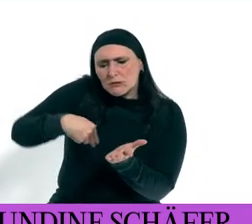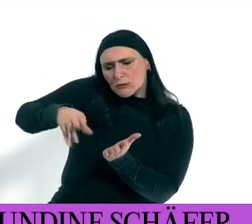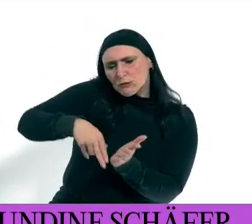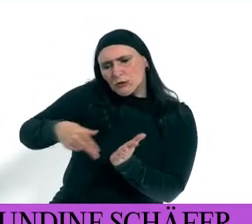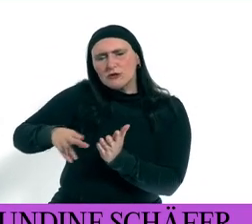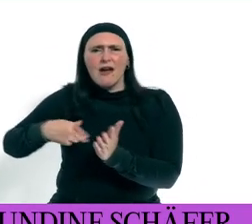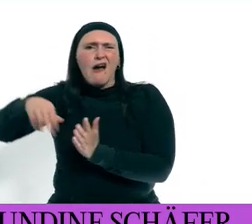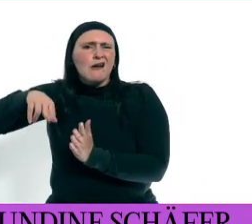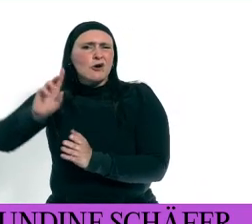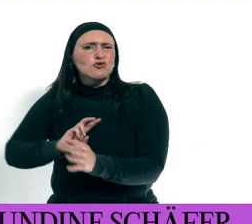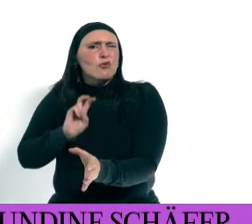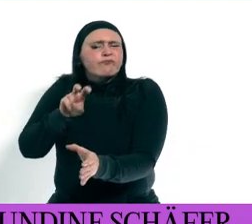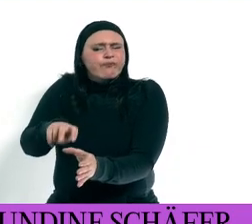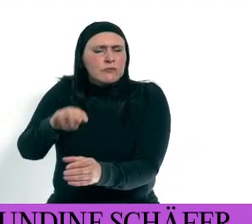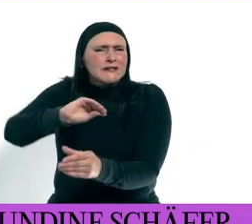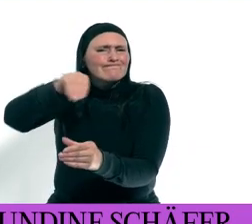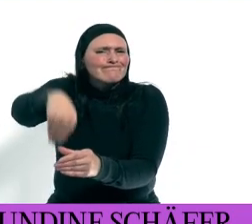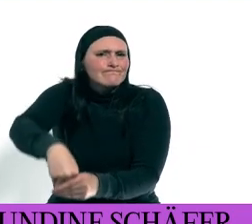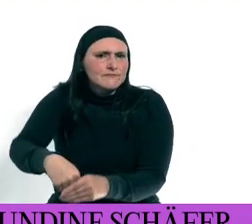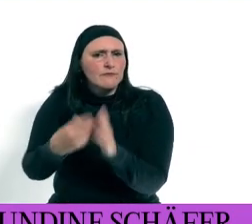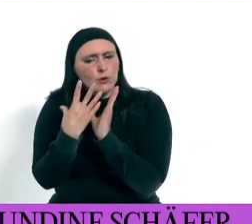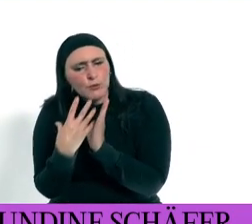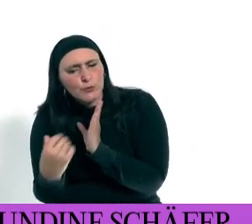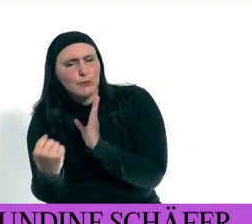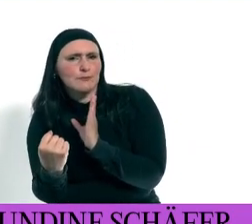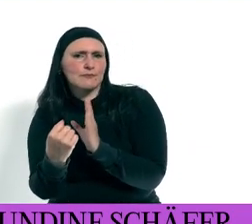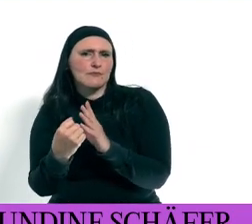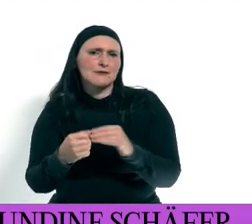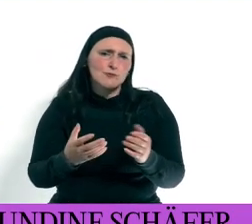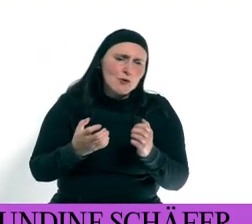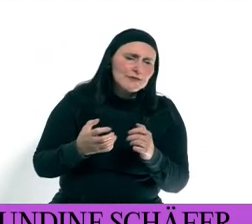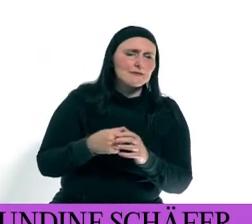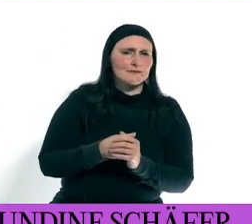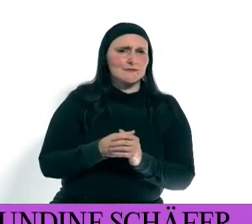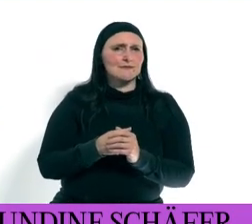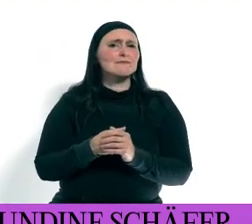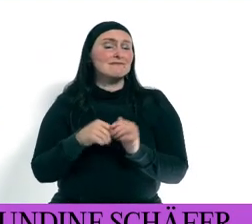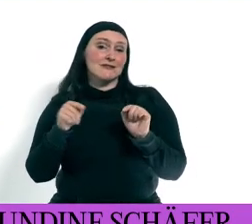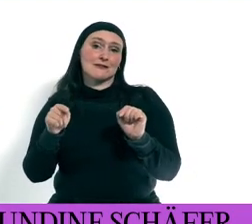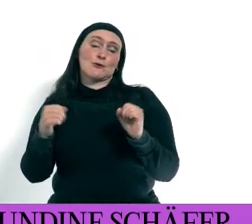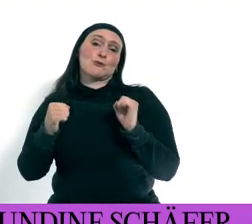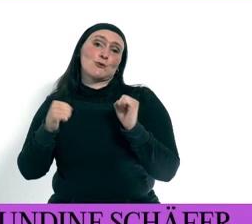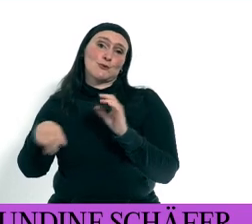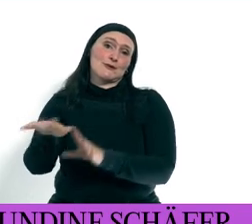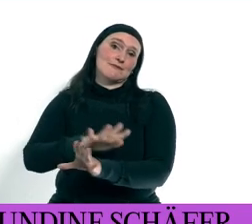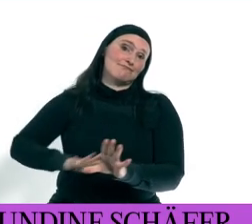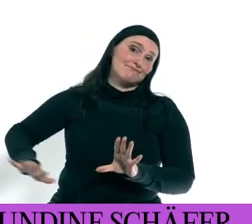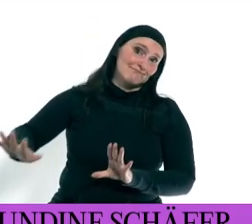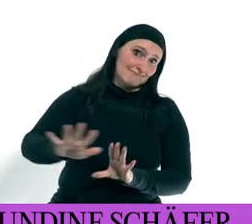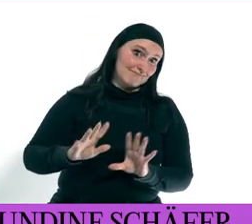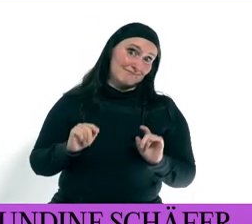Dialogs. It's an extraordinary work. And das ist für mich eine wirklich